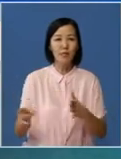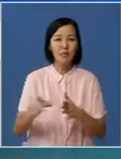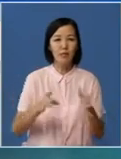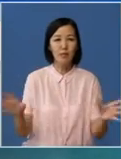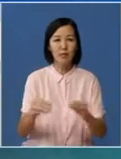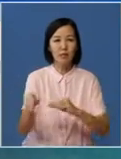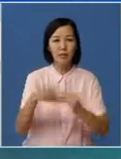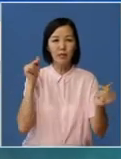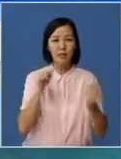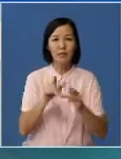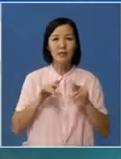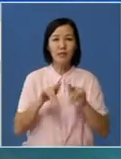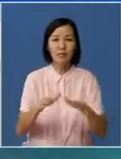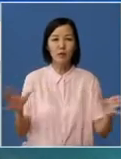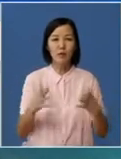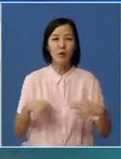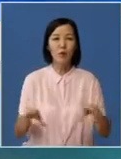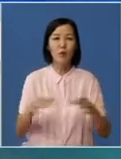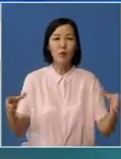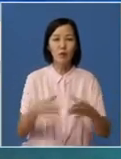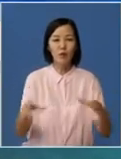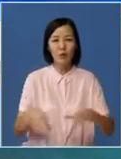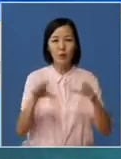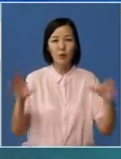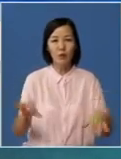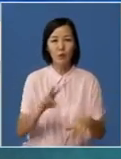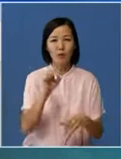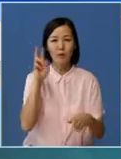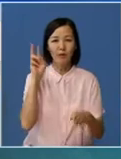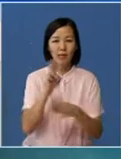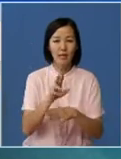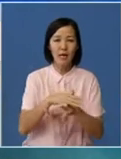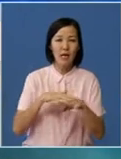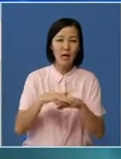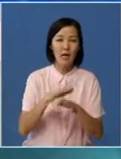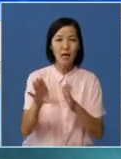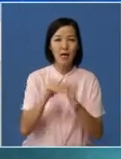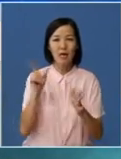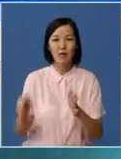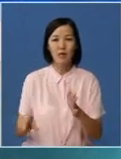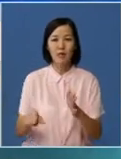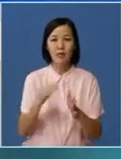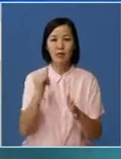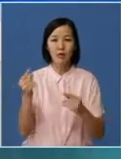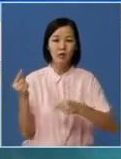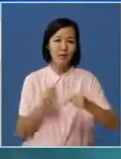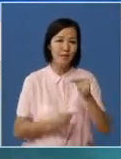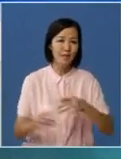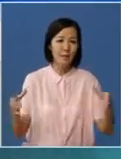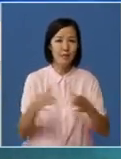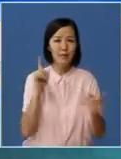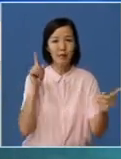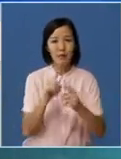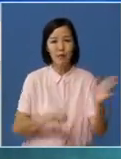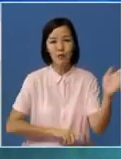жемқорлыққа қарсы іс-қимыл қоғамдық кеңесінің төрағасы Омархан Өксікбаев келді. Халық қалаулысы іссапарын жетісулық кәсіпкерлермен